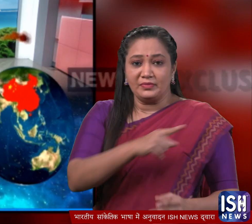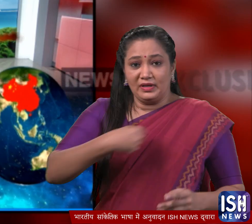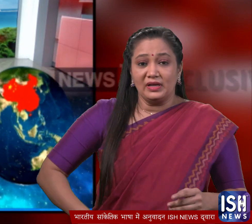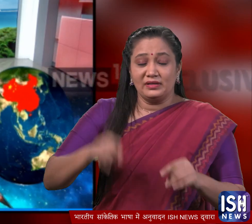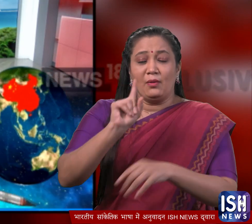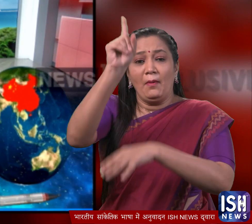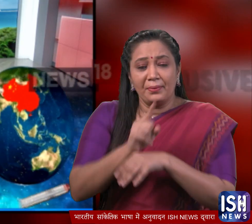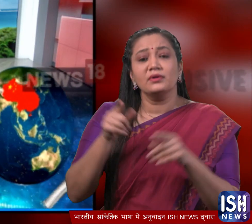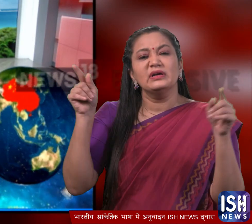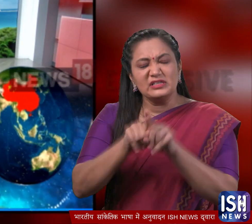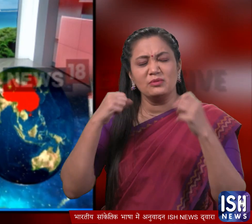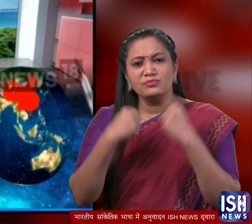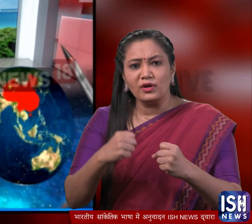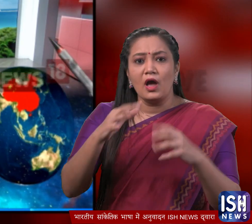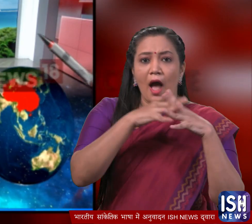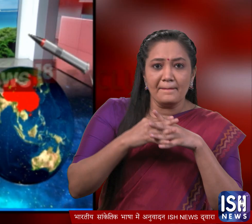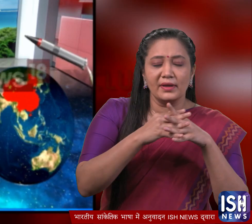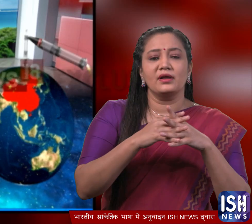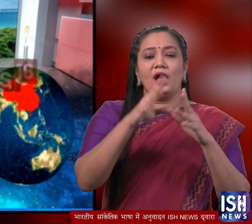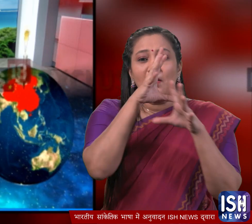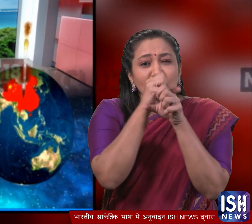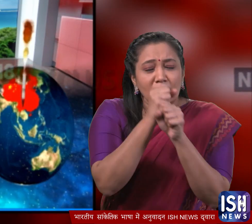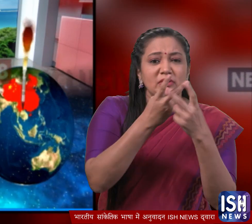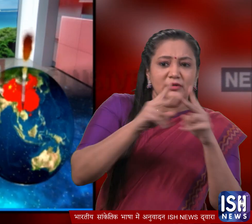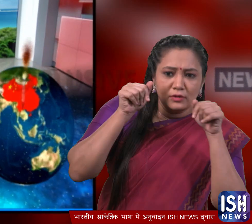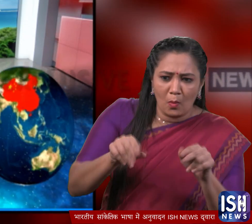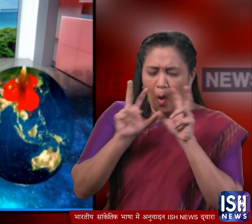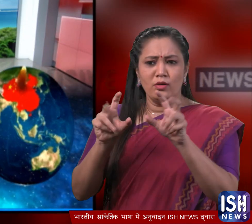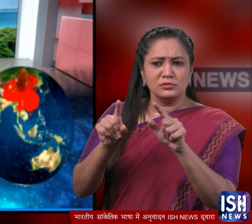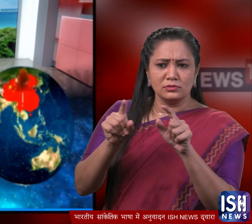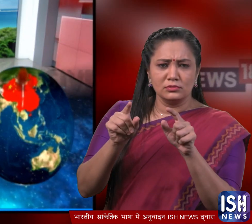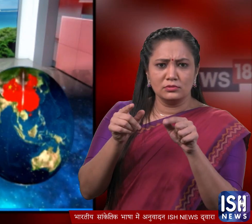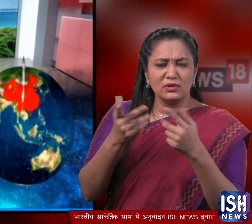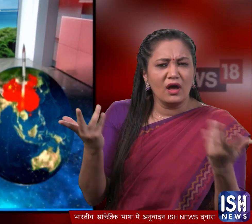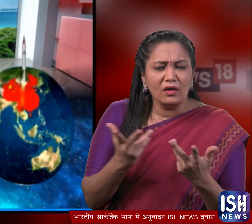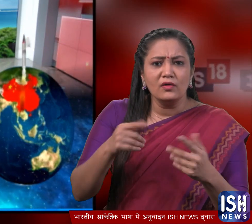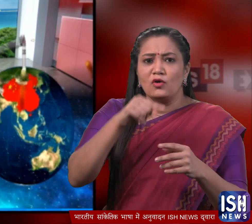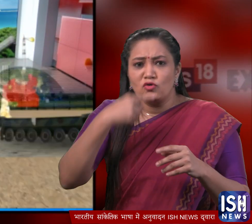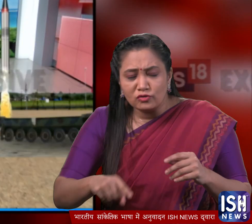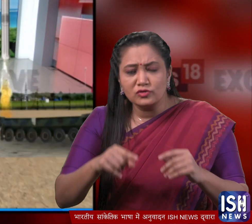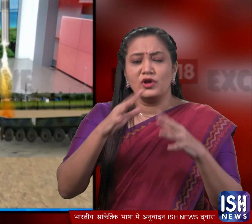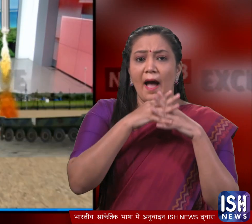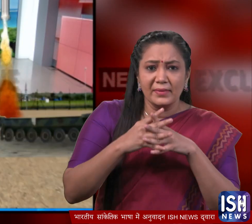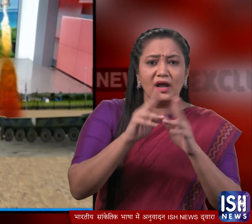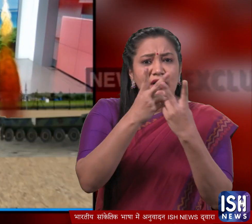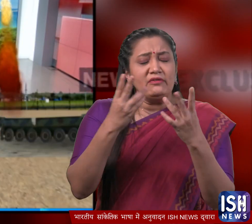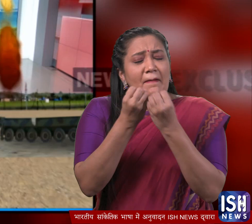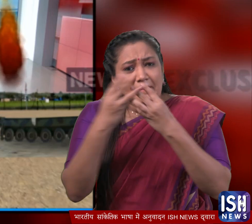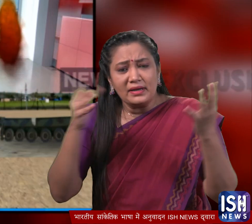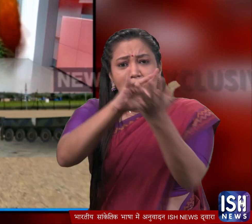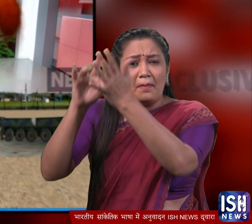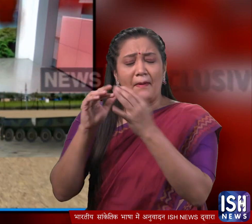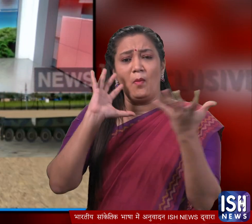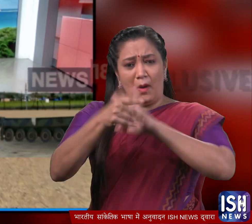चीन की हाइपरसोनिक मिसाइल की इसी ताकत ने अमेरिका की खुफिया एजेंसियों को सकते में डाल दिया। अमेरिका और रूस के अलावा करीब आधा दर्जन